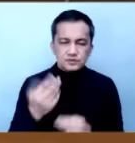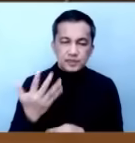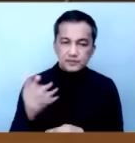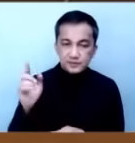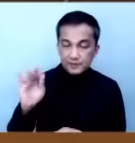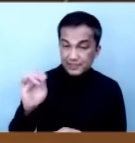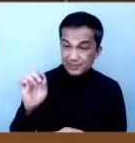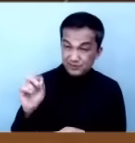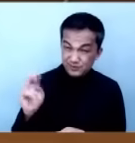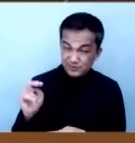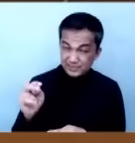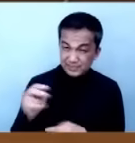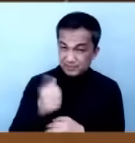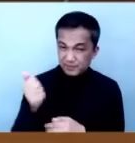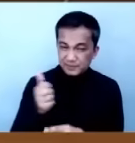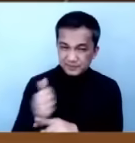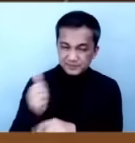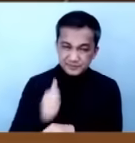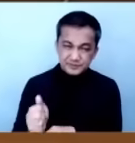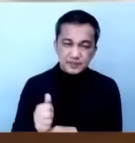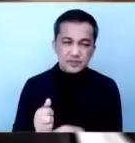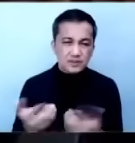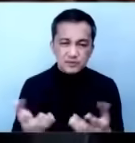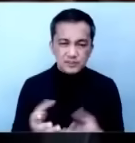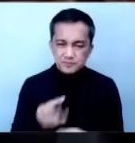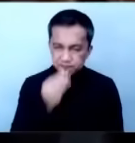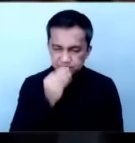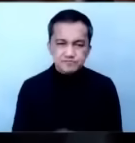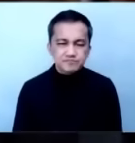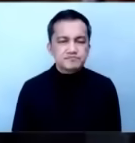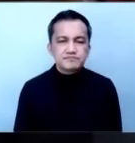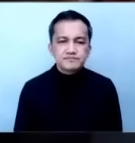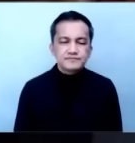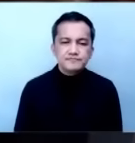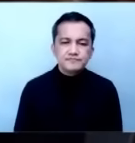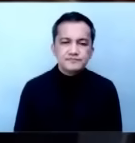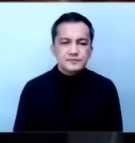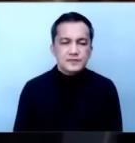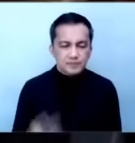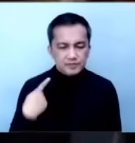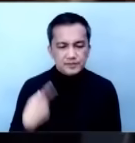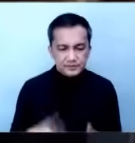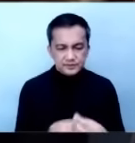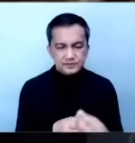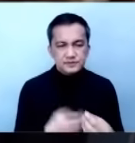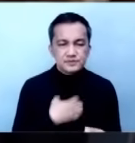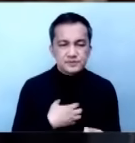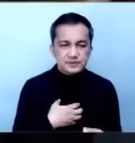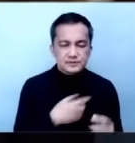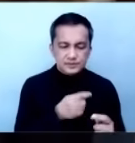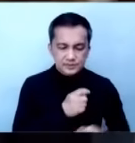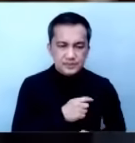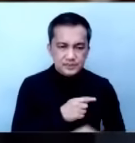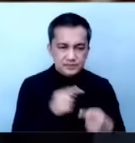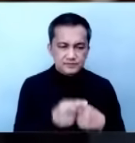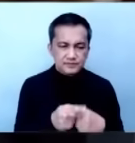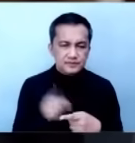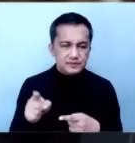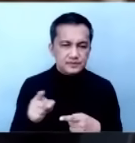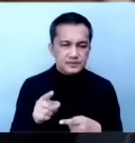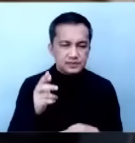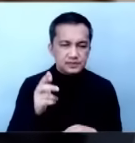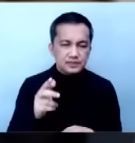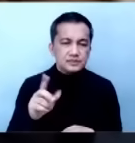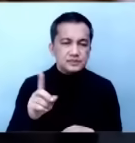at iba pang akusado, pero wala pa silang sagot. May ihain pa raw ng ibang reklamo si Tellanes laban sa mga Duterte sa